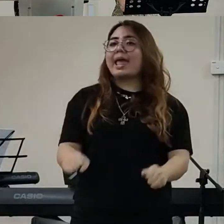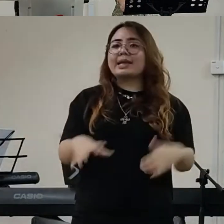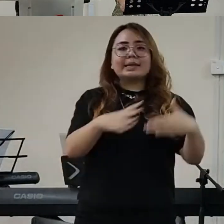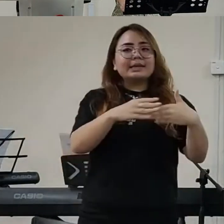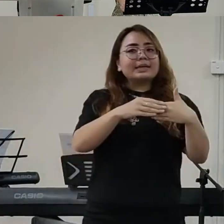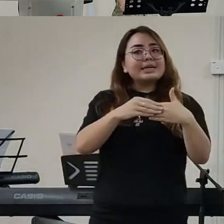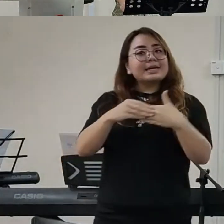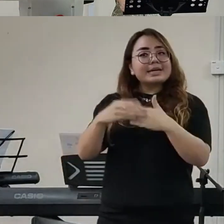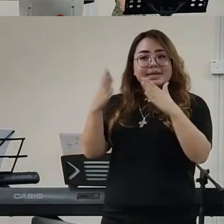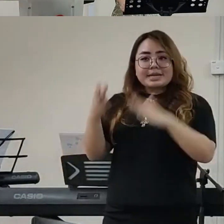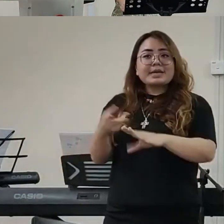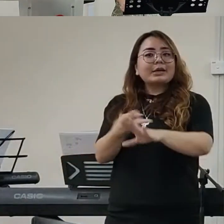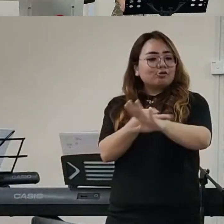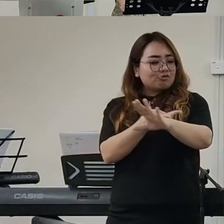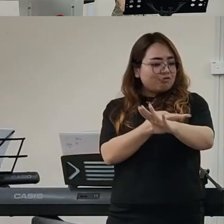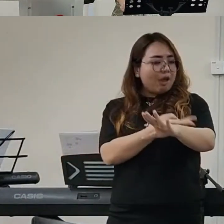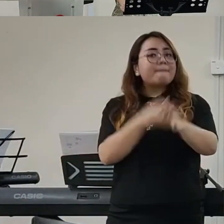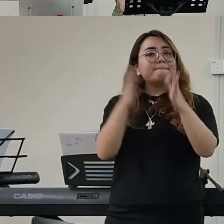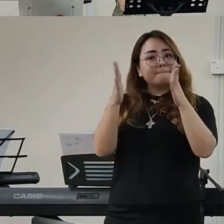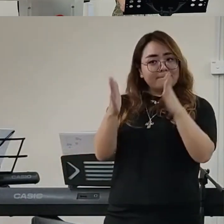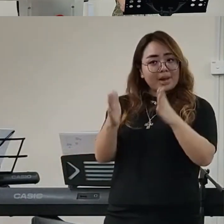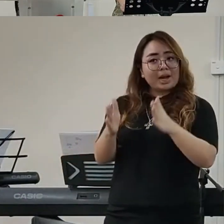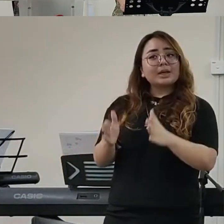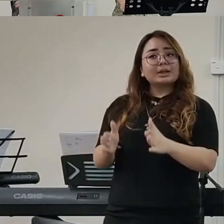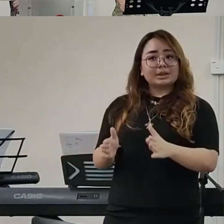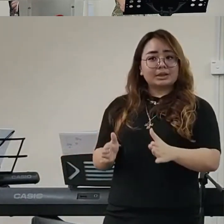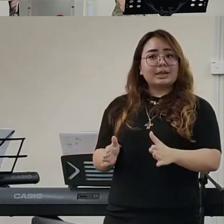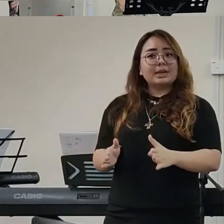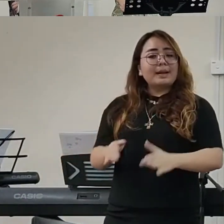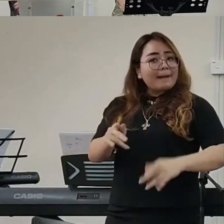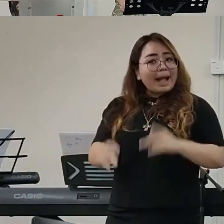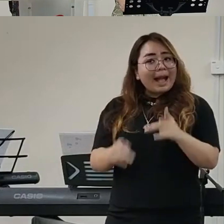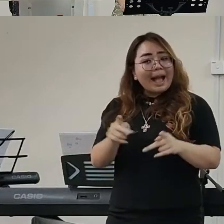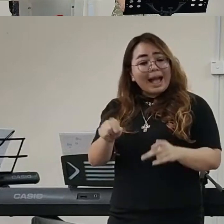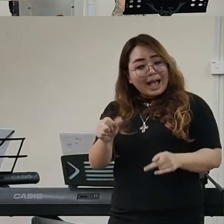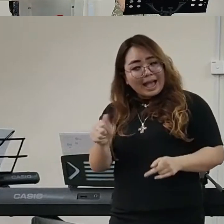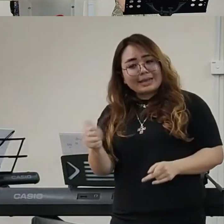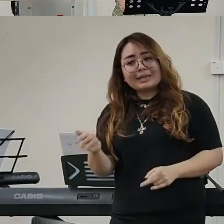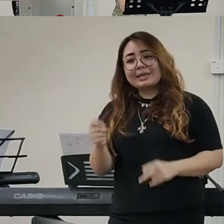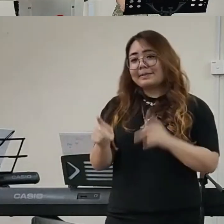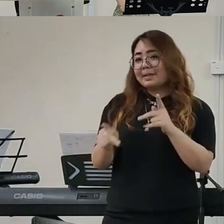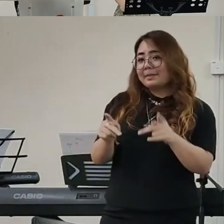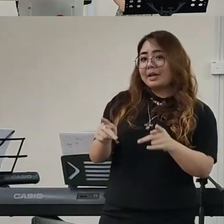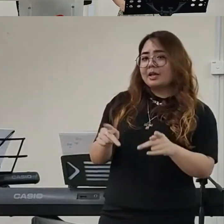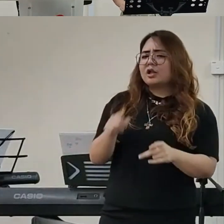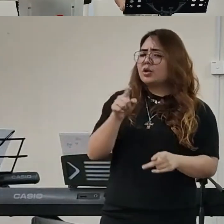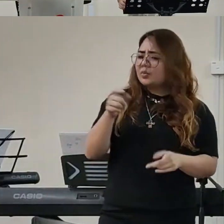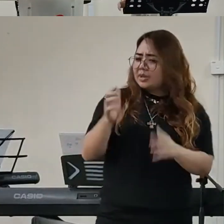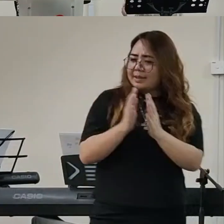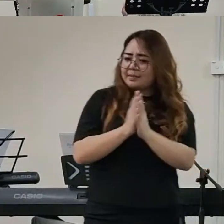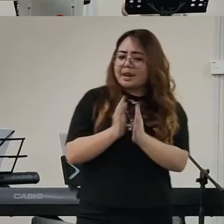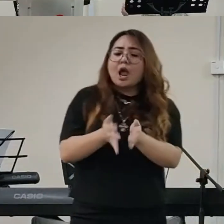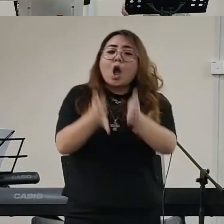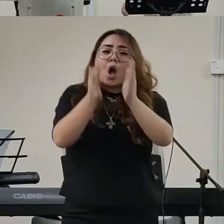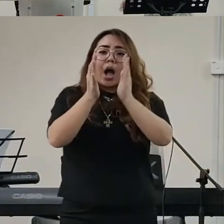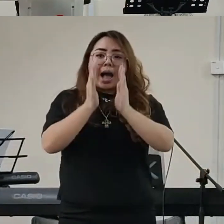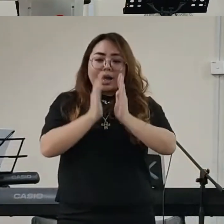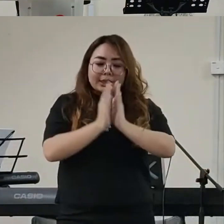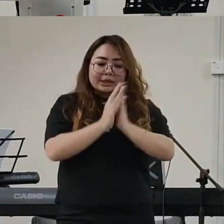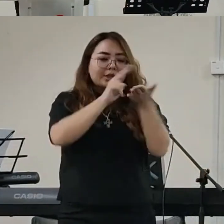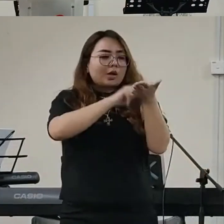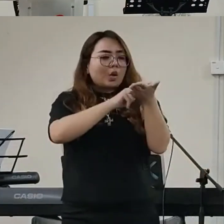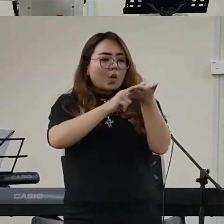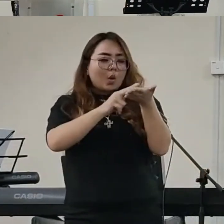have people in our lives, and we are to ask the Holy Spirit how to shepherd them. 不管我们年轻或长老，